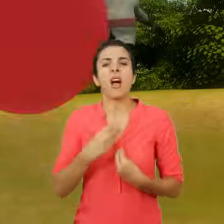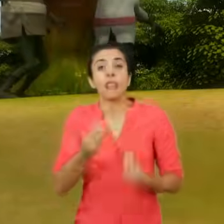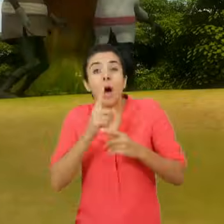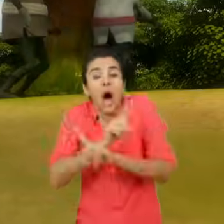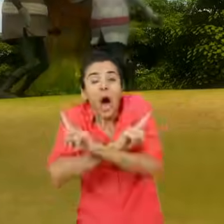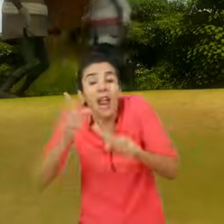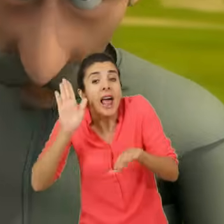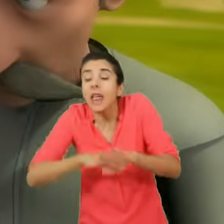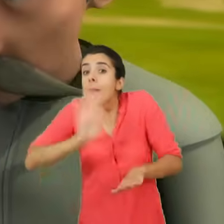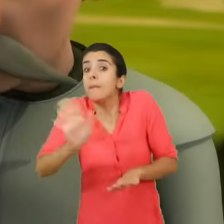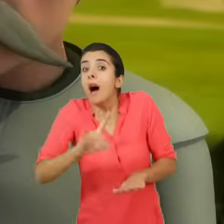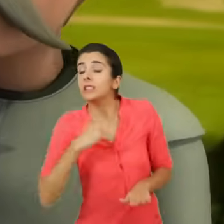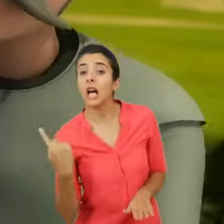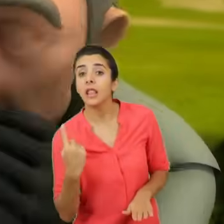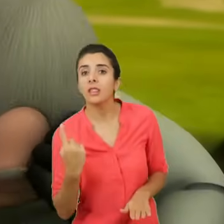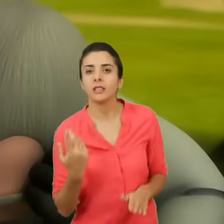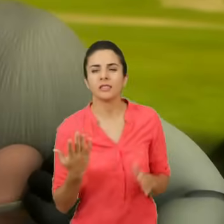sakın! Fırlattı elmaları.